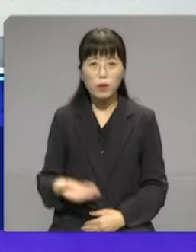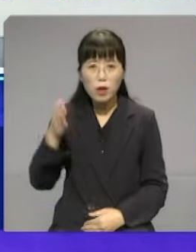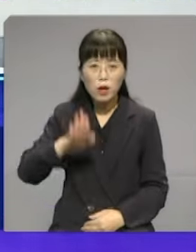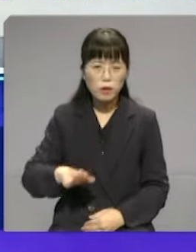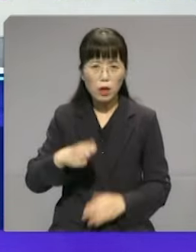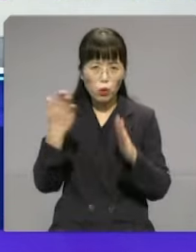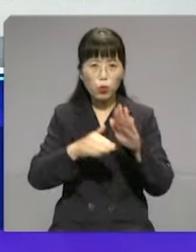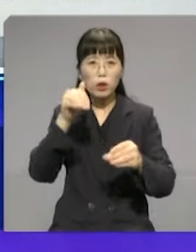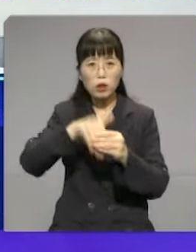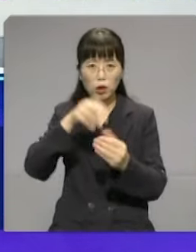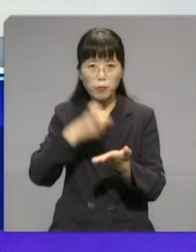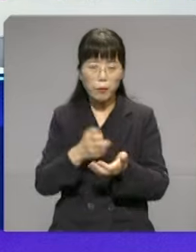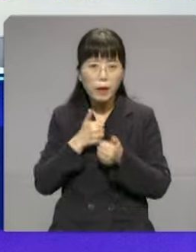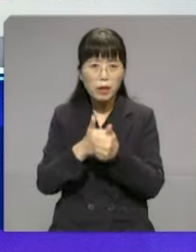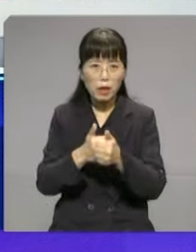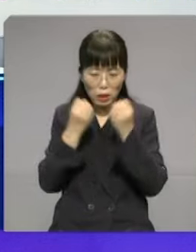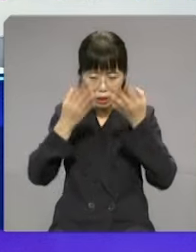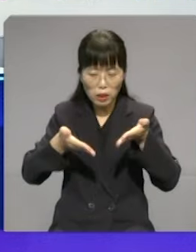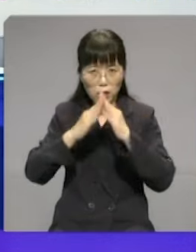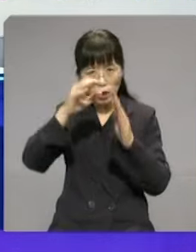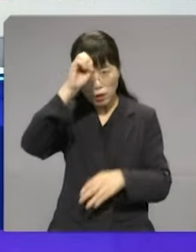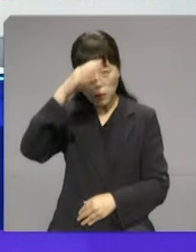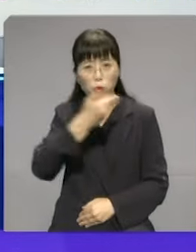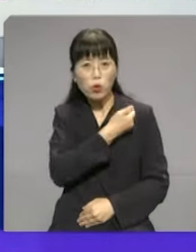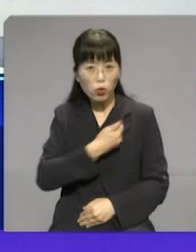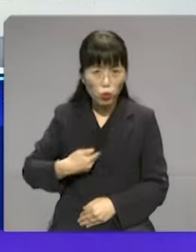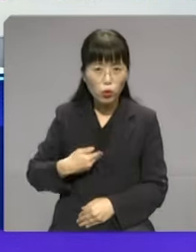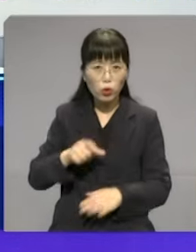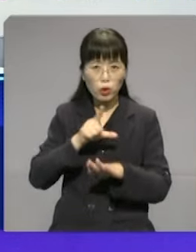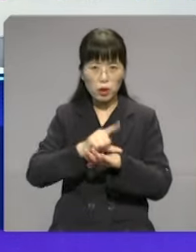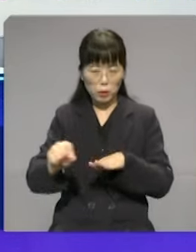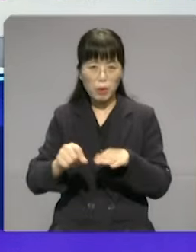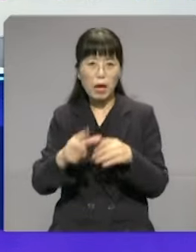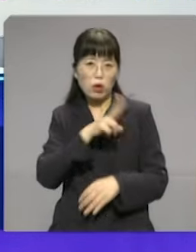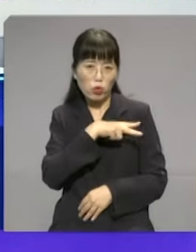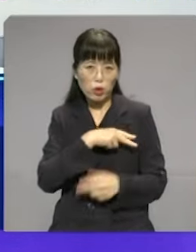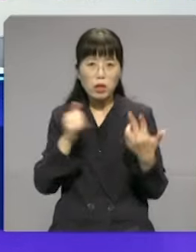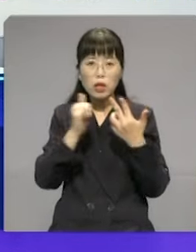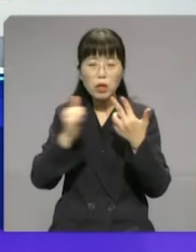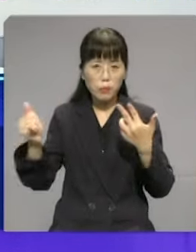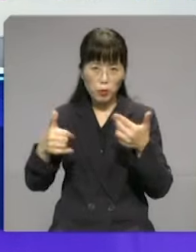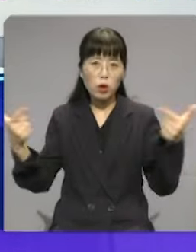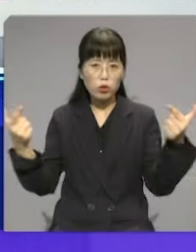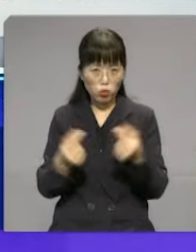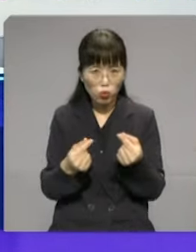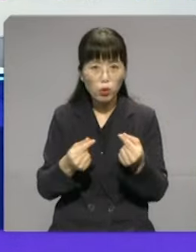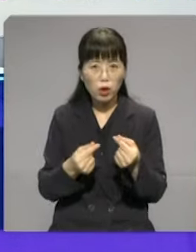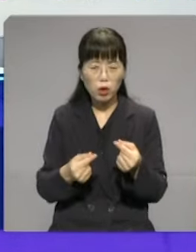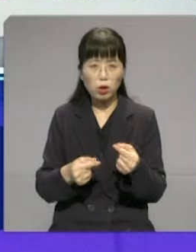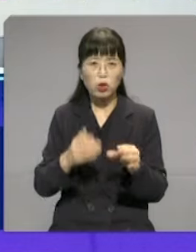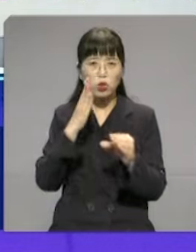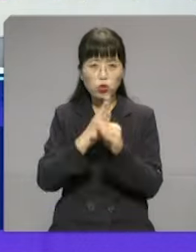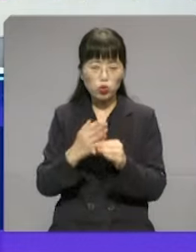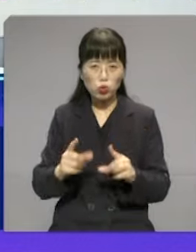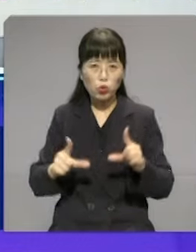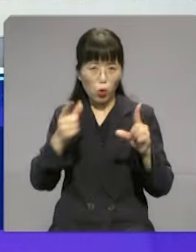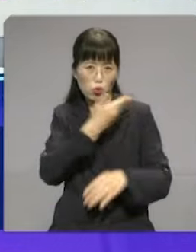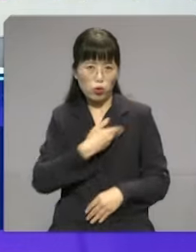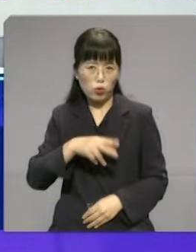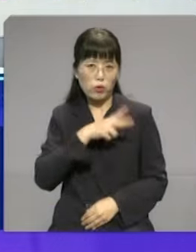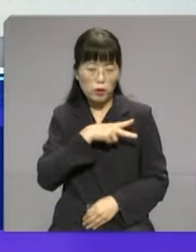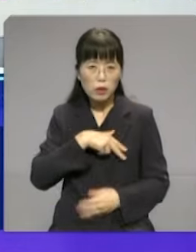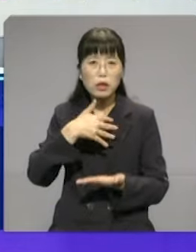그런데 공직선거법에 따라 신설 재물포구에선 지방의원이 7명으로 줄어들어 중, 동구